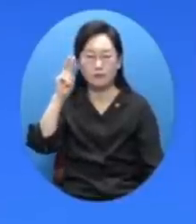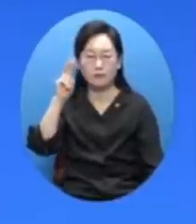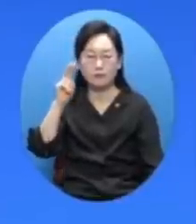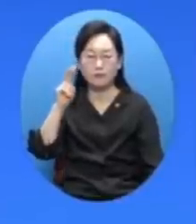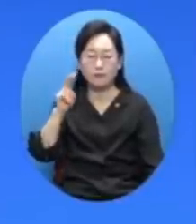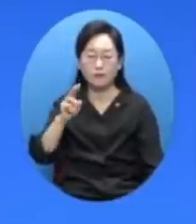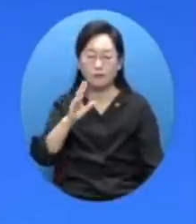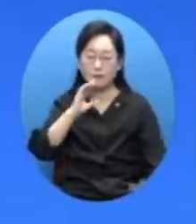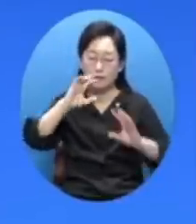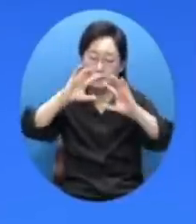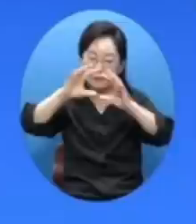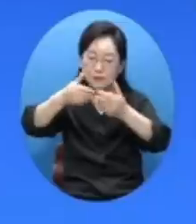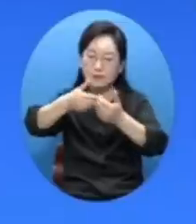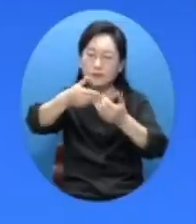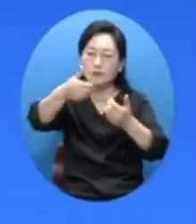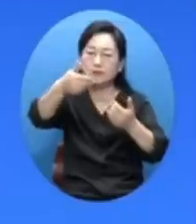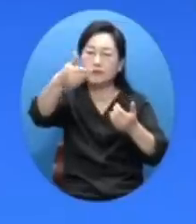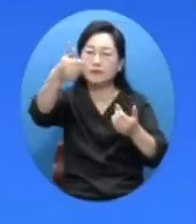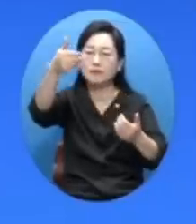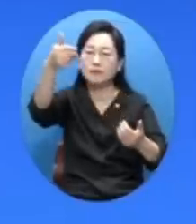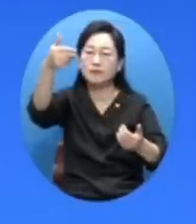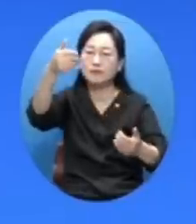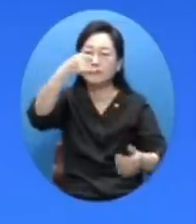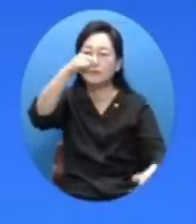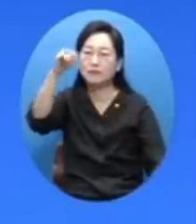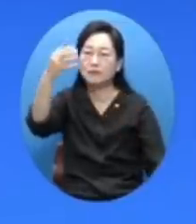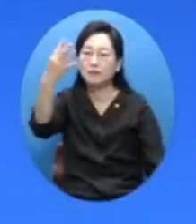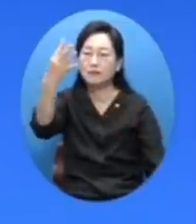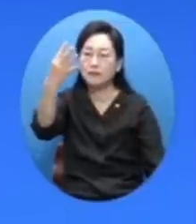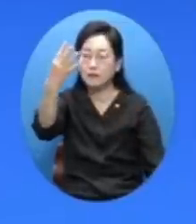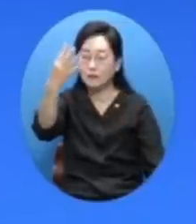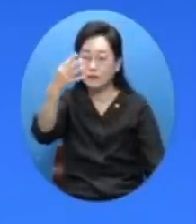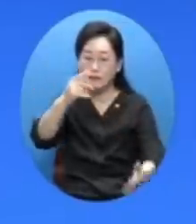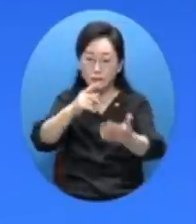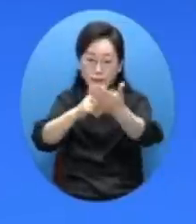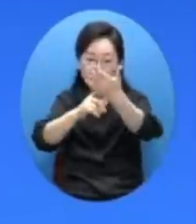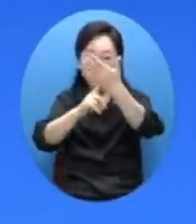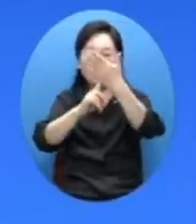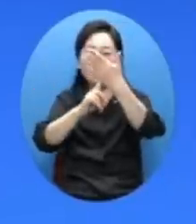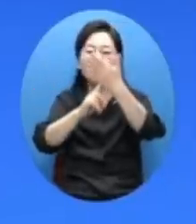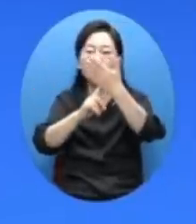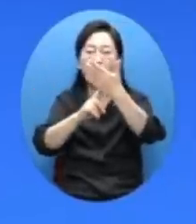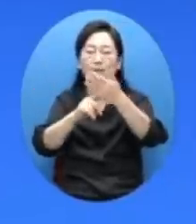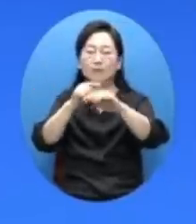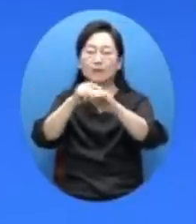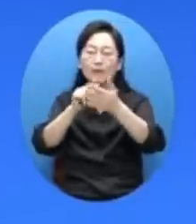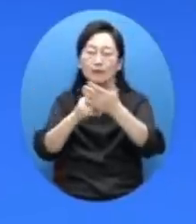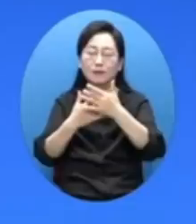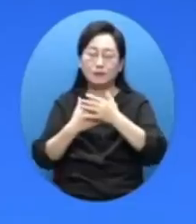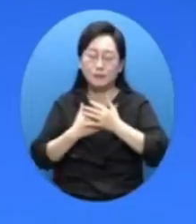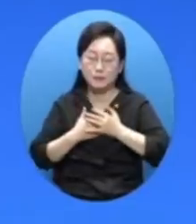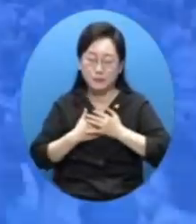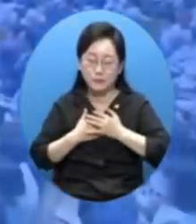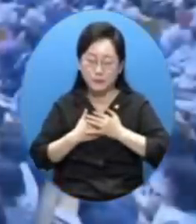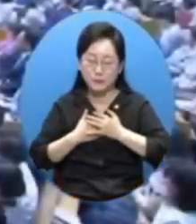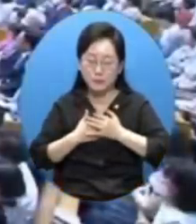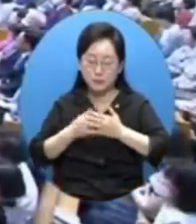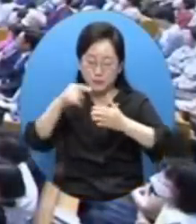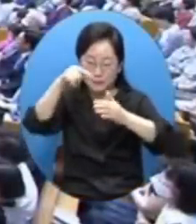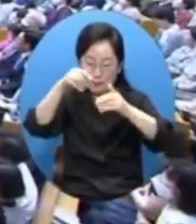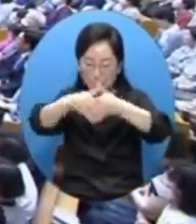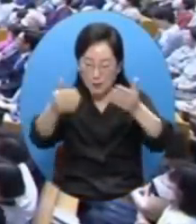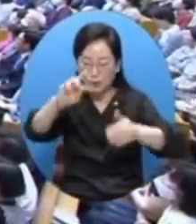세상을 떠난 내 딸의 모습이 결혼하면서 그가 가신 무너져서 손실에 들어와 울면서